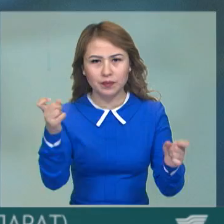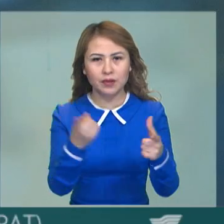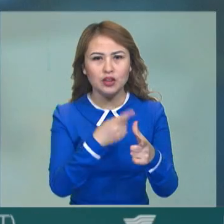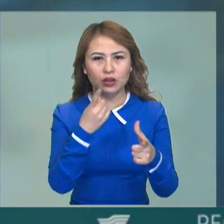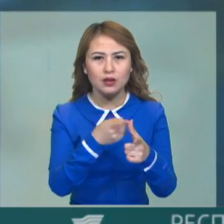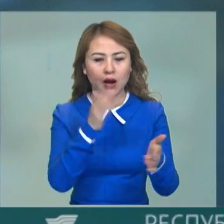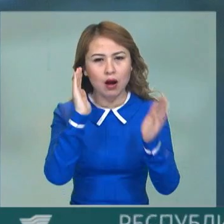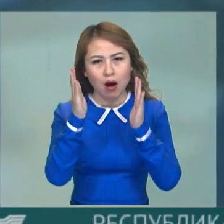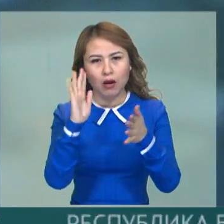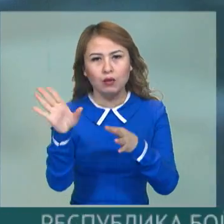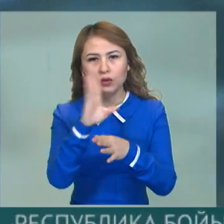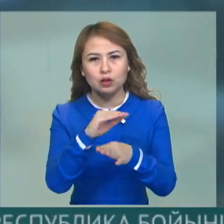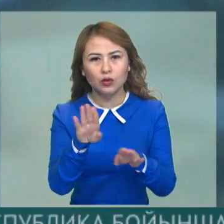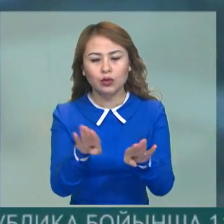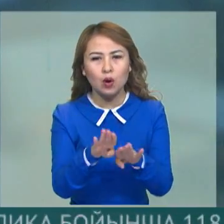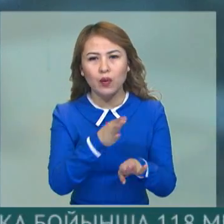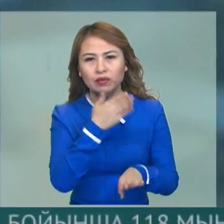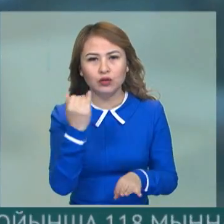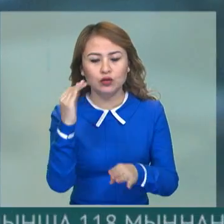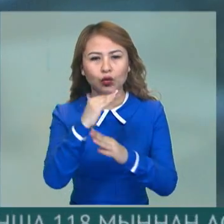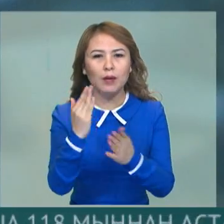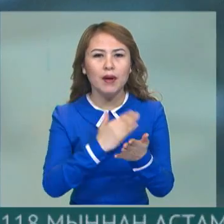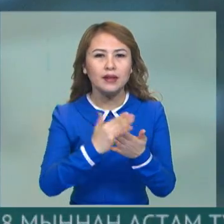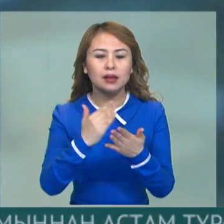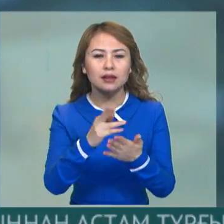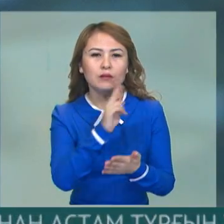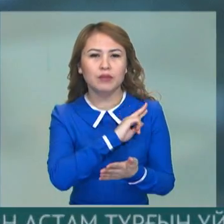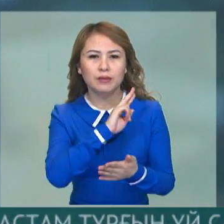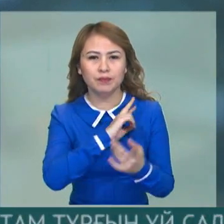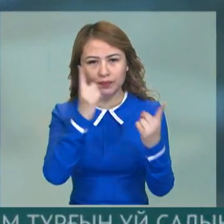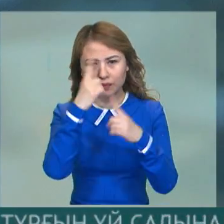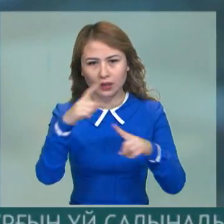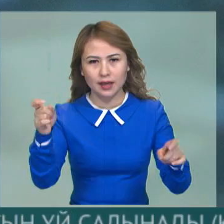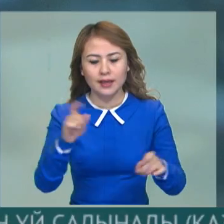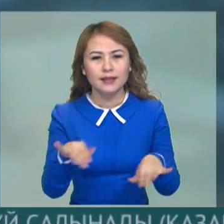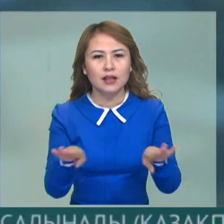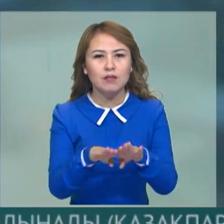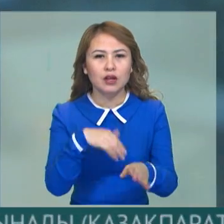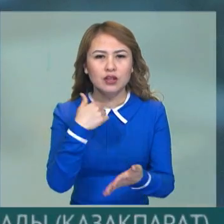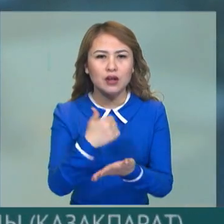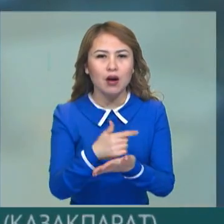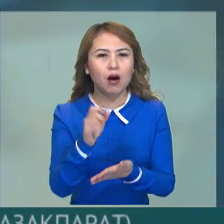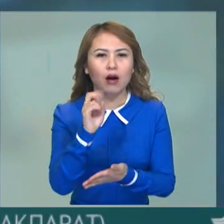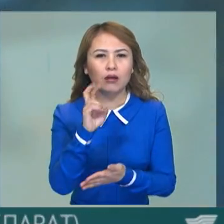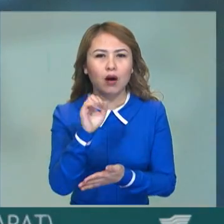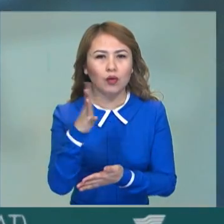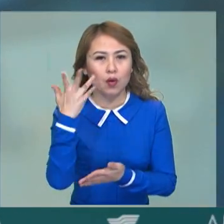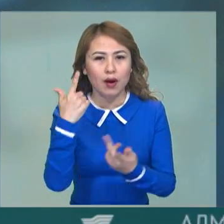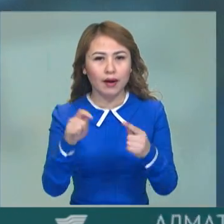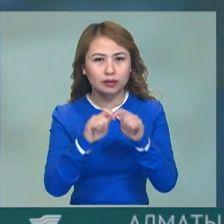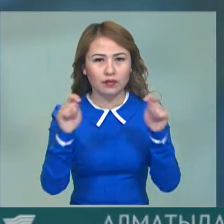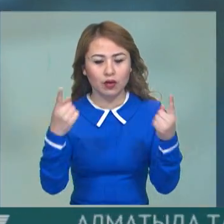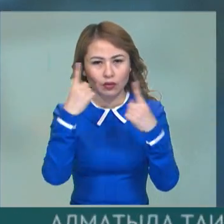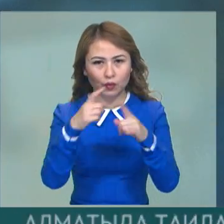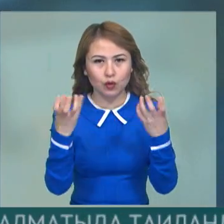мен мессенджерлерде аккаунттары жоқ. Бұл туралы жоғарғы палатаның баспасөз қызметі мәлімдеді. Сенат басшысы аккаунт ашқан жағдайда